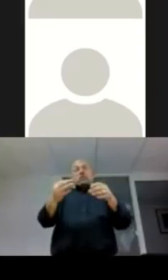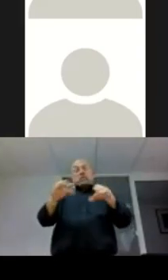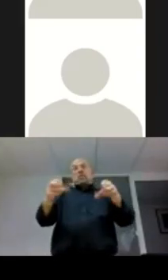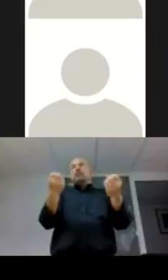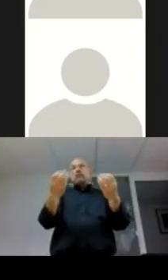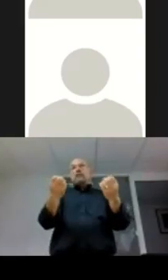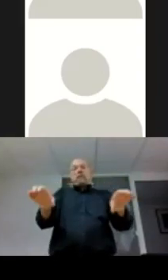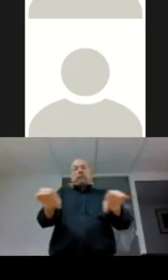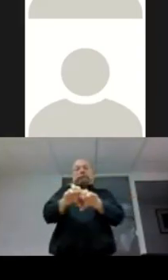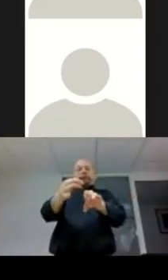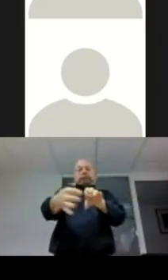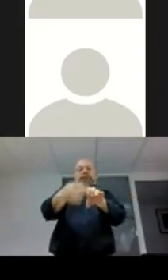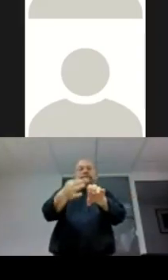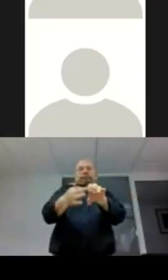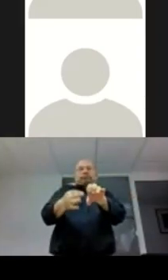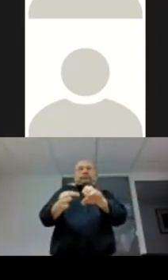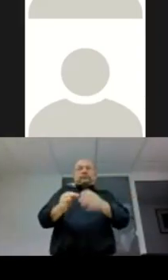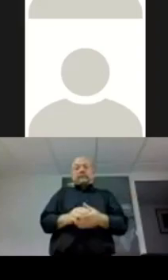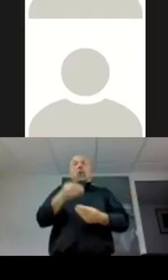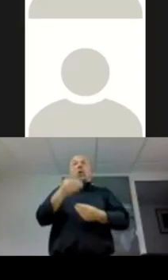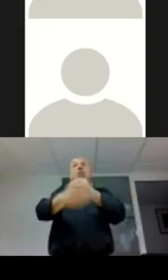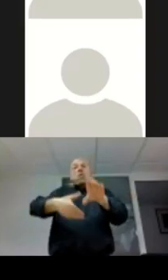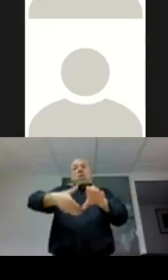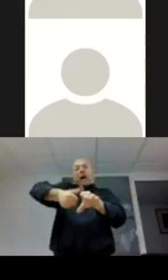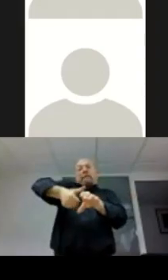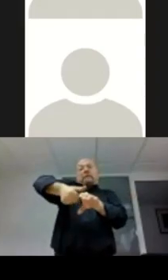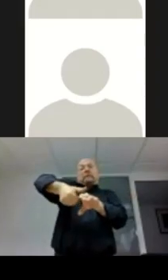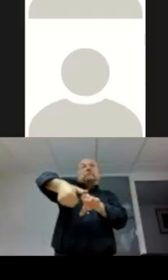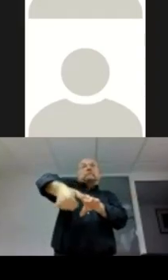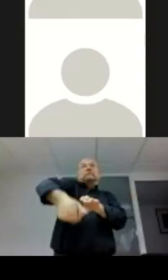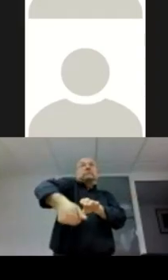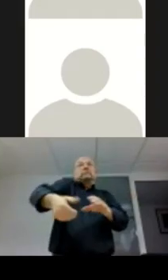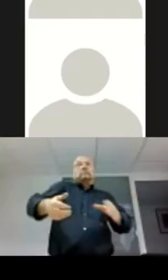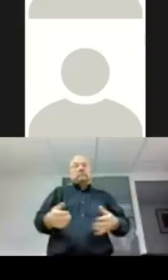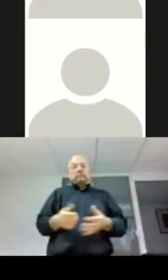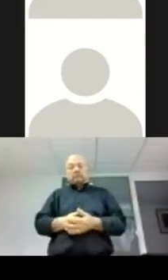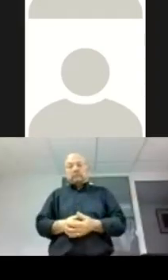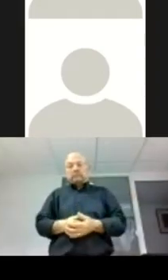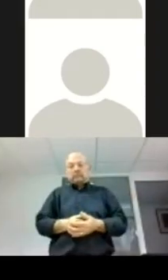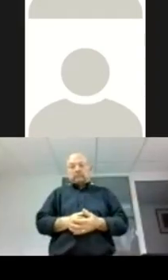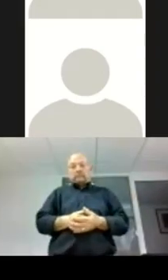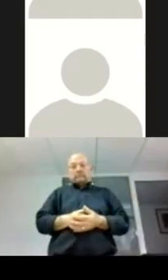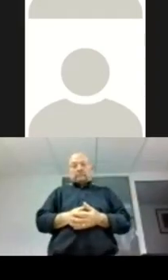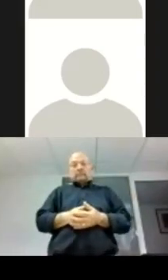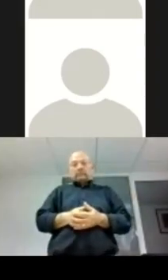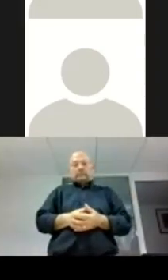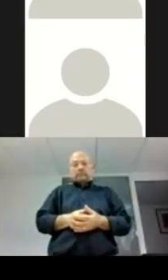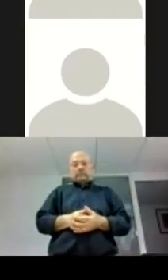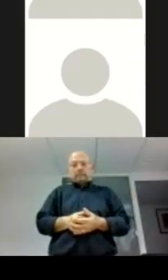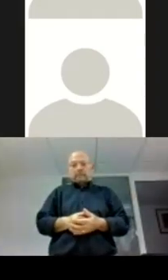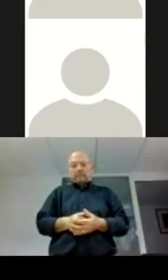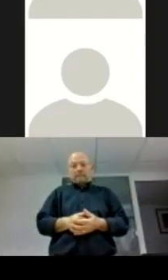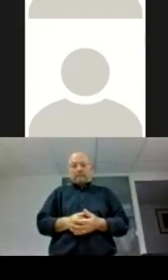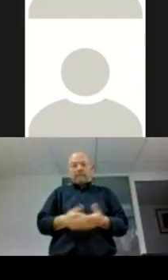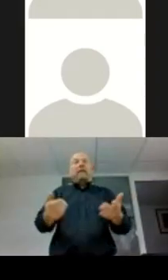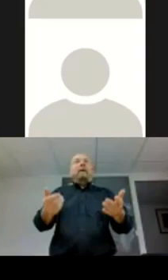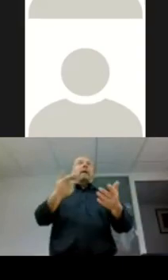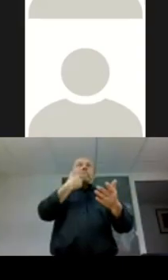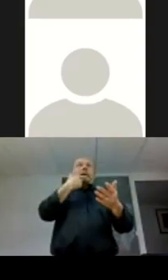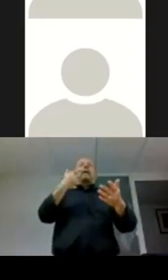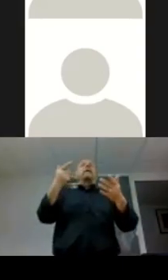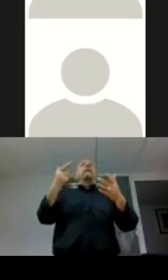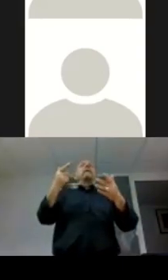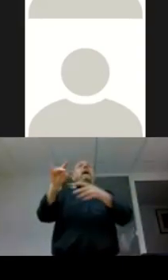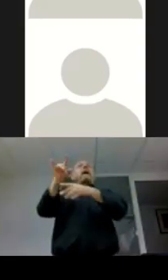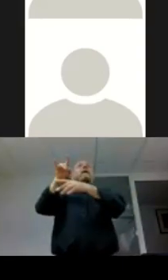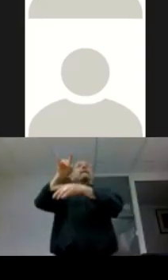où c'est situé. Et on a deux types de possibilités, donc ça, c'est des détails techniques, soit avec du fil, soit avec des petites agrafes qui ne vous font